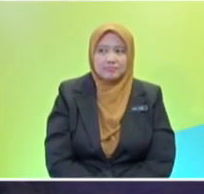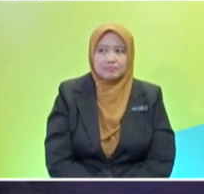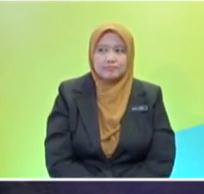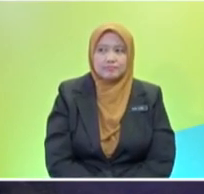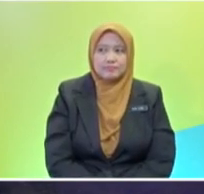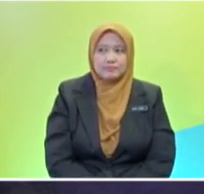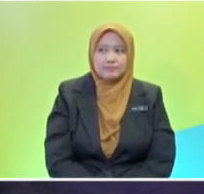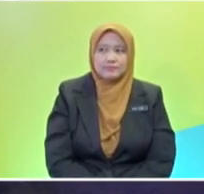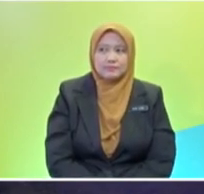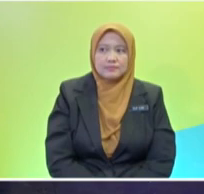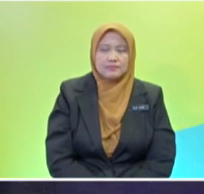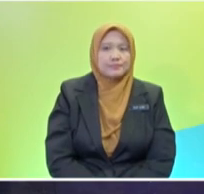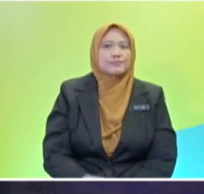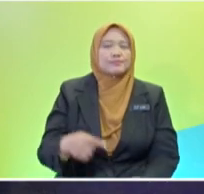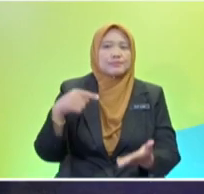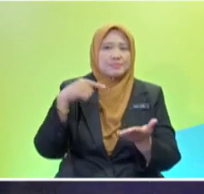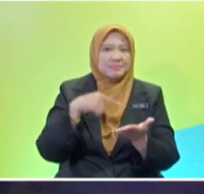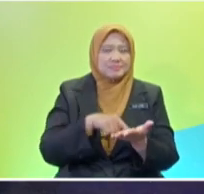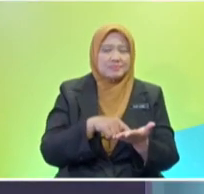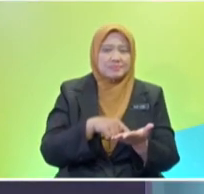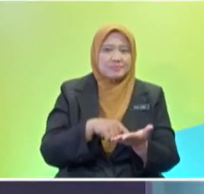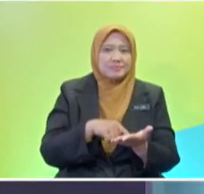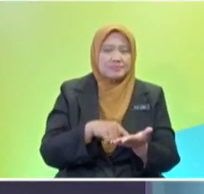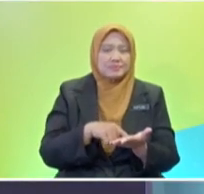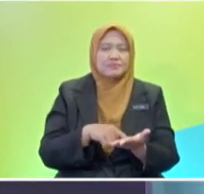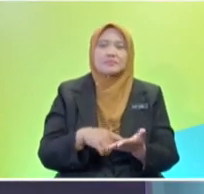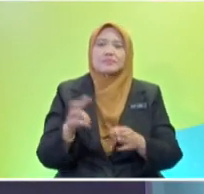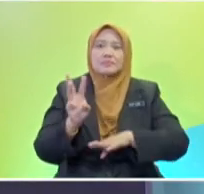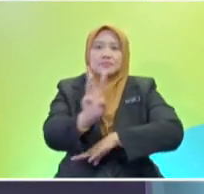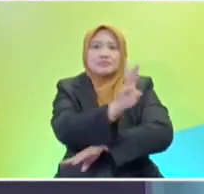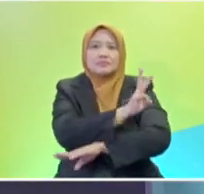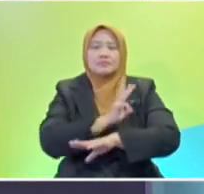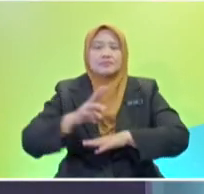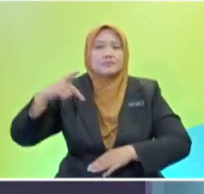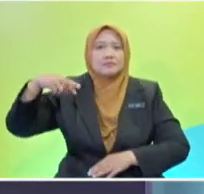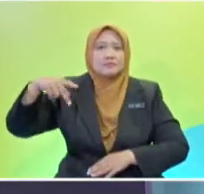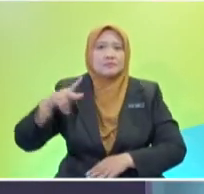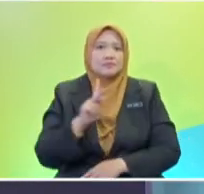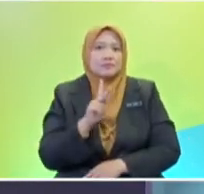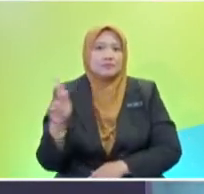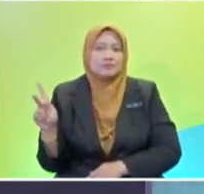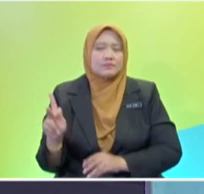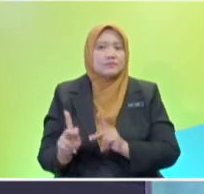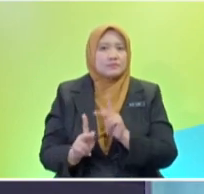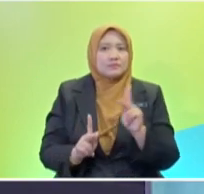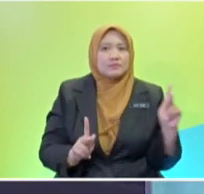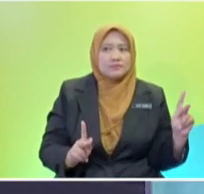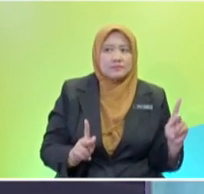Ini adalah kawasan di antara kaki kanan dan kaki kiri dan juga antara kaki dan juga pinggang